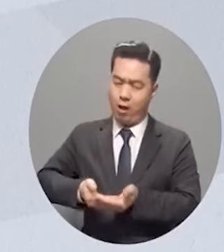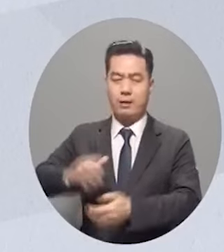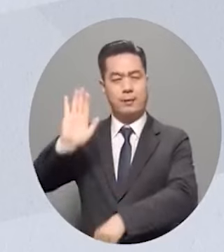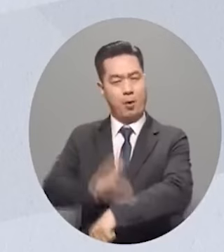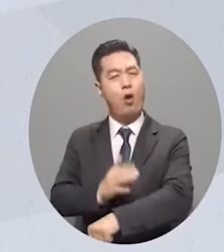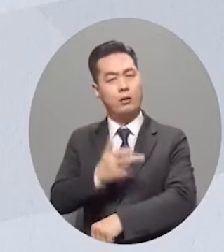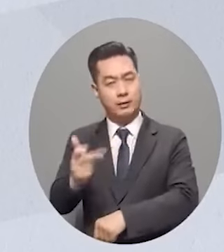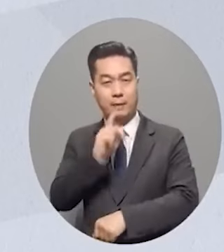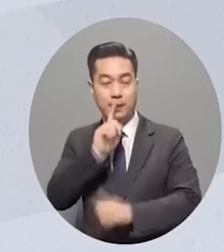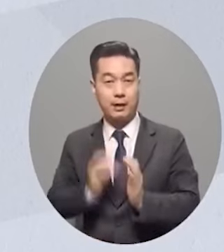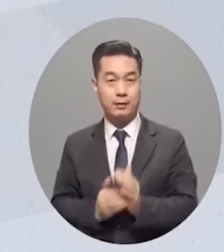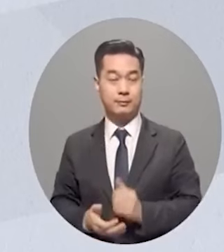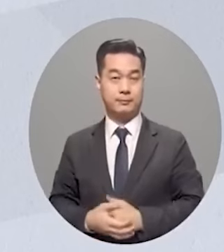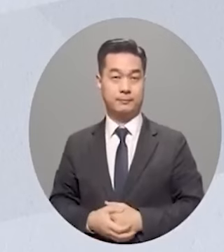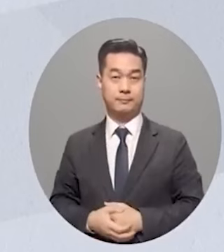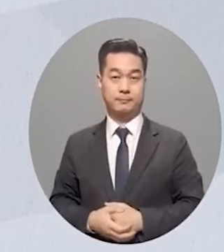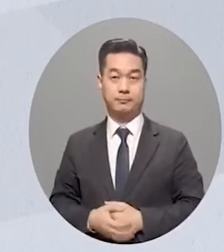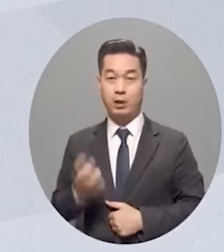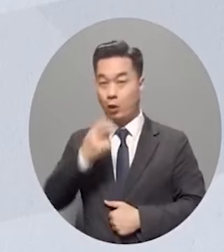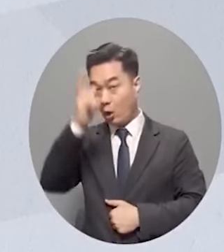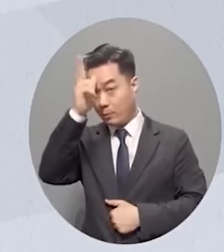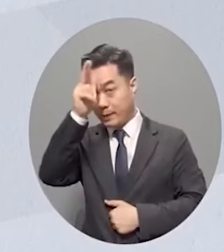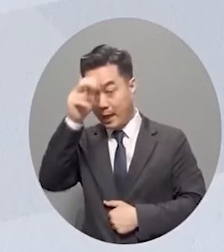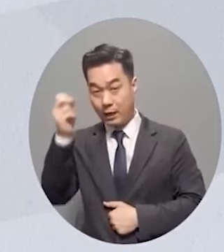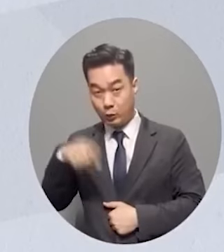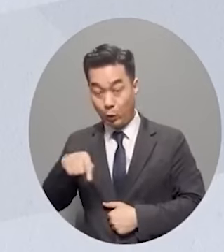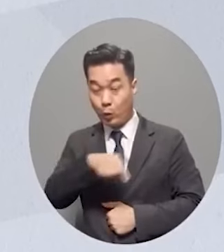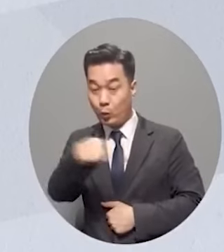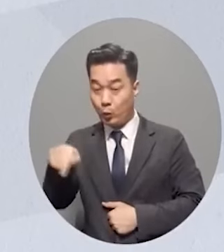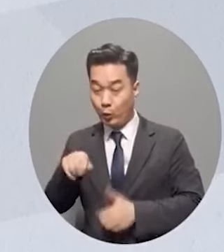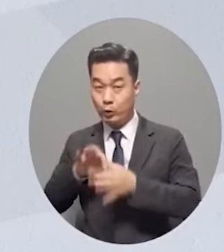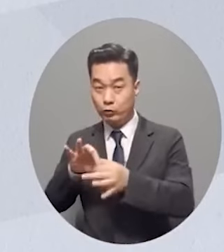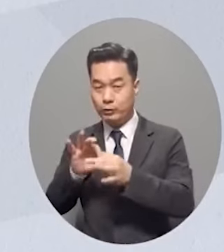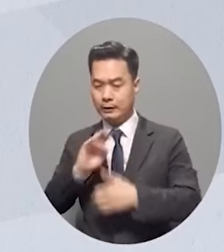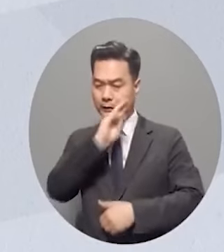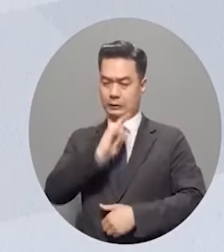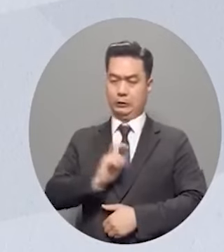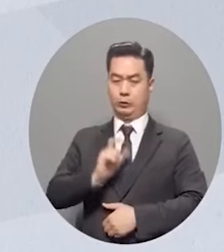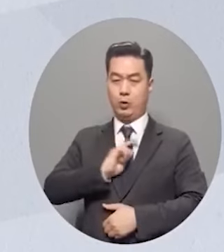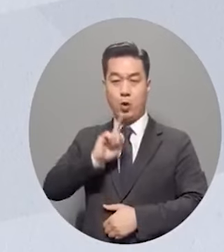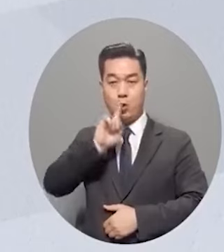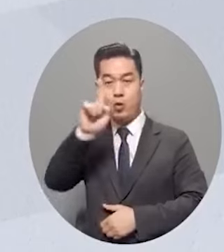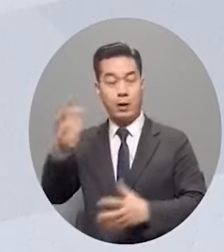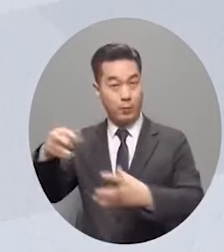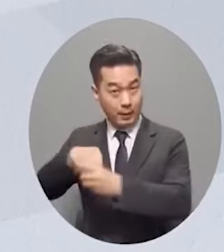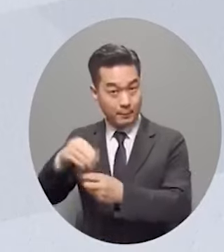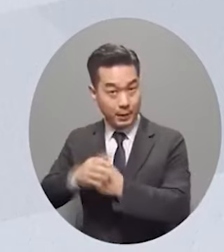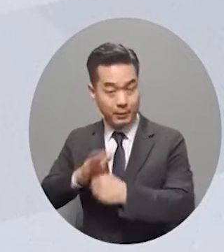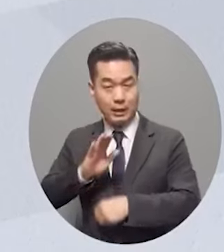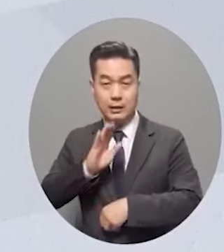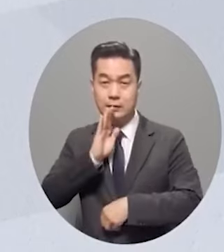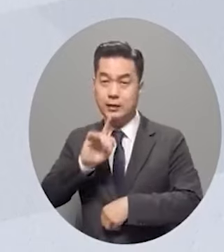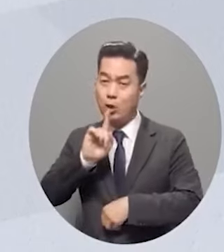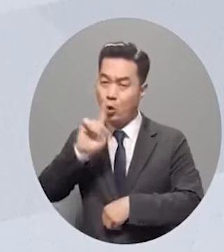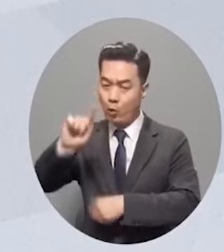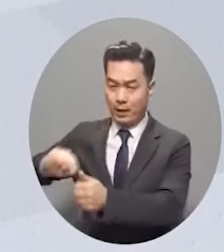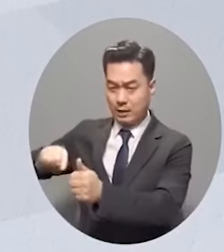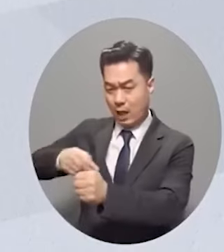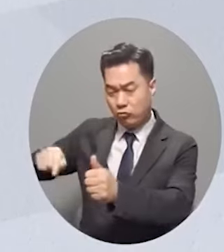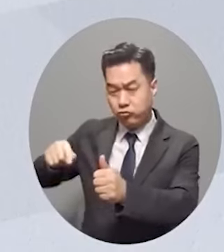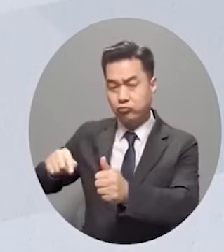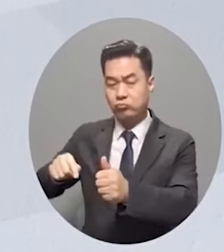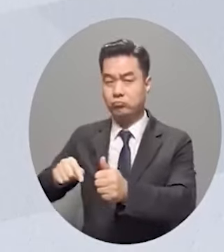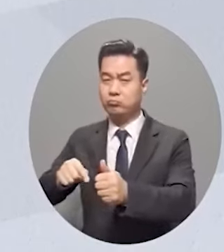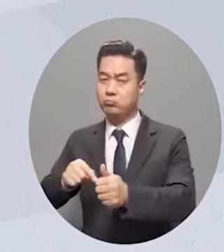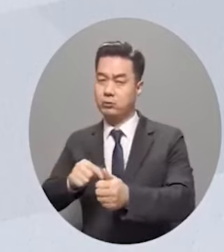질타했습니다. 특히 검찰 또는 그 구성원을 둘러싼 의혹이 고발 대상이어서 실제로 고발을 사주할 범행